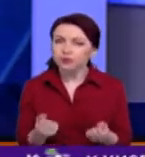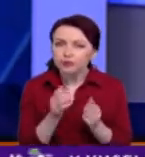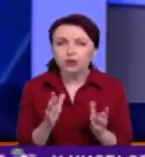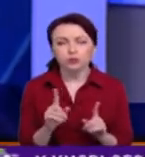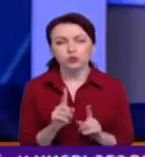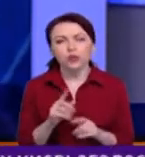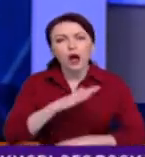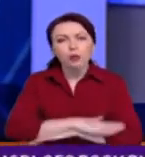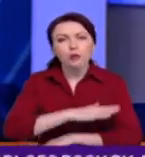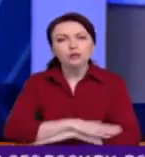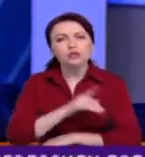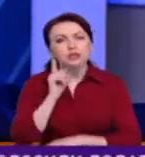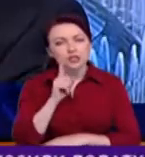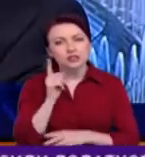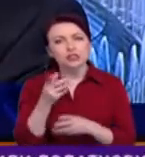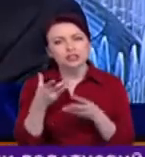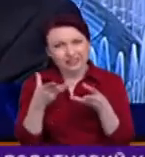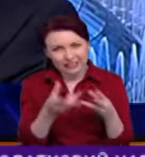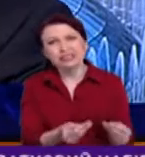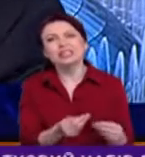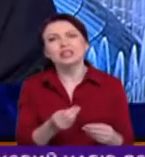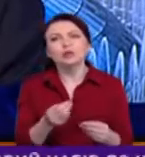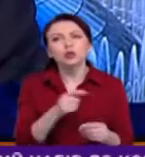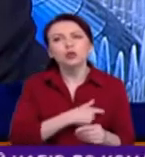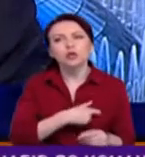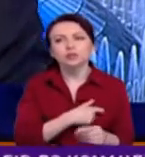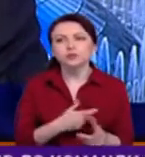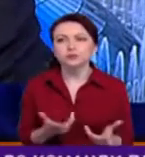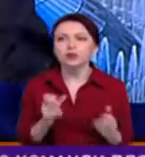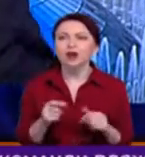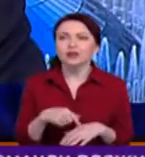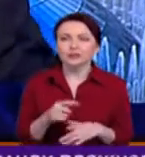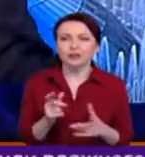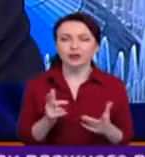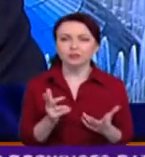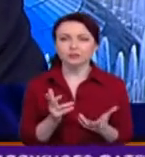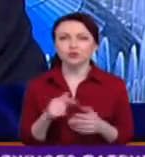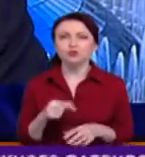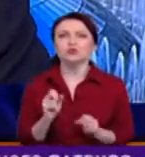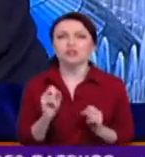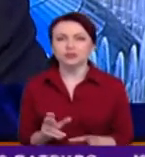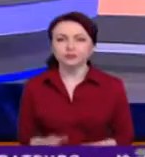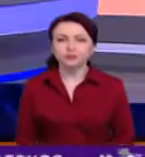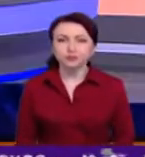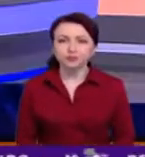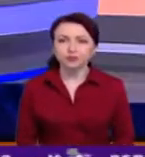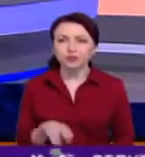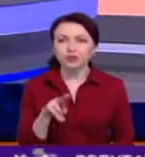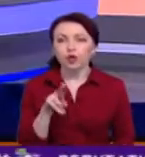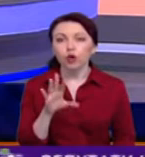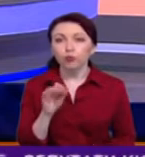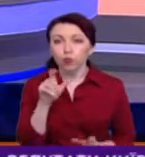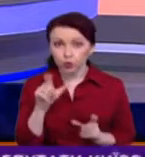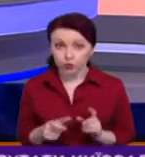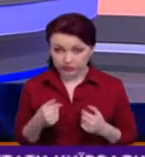поведінка Зеленського тисне на депутатів чи ні? Ну, як реакція, ну, чисто по-людськи там чи... Знаєте, по-людськи